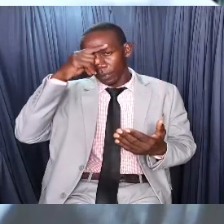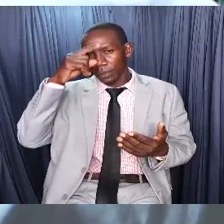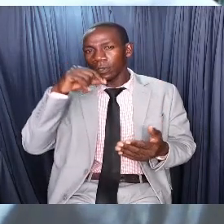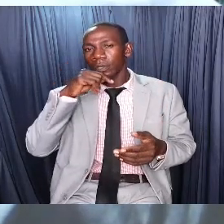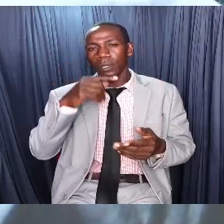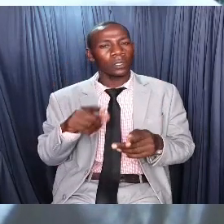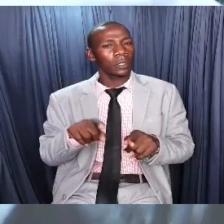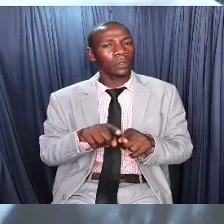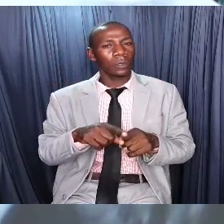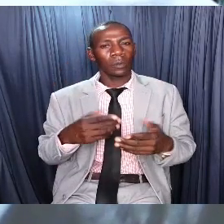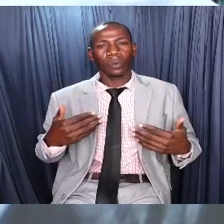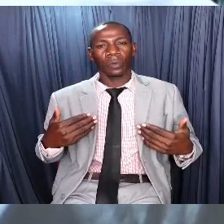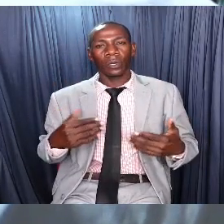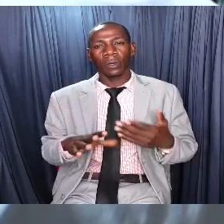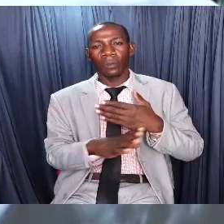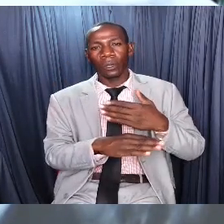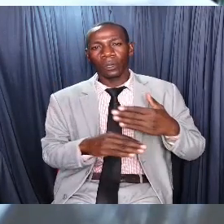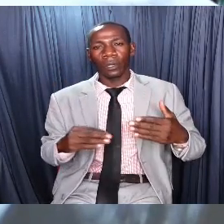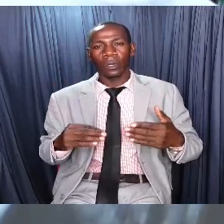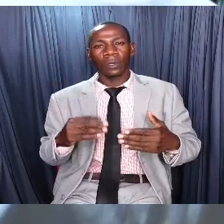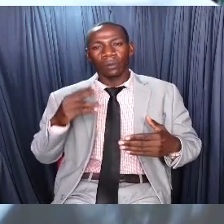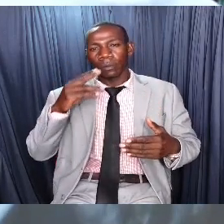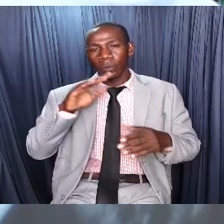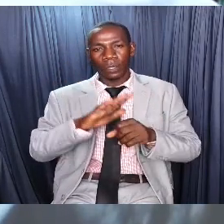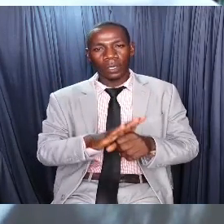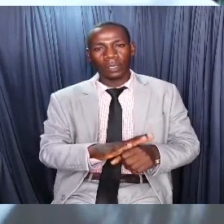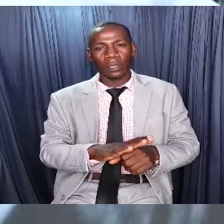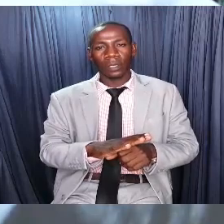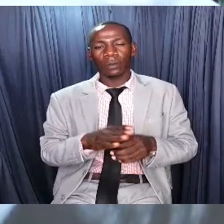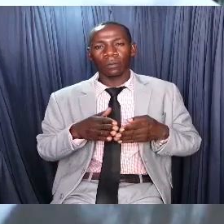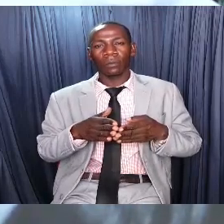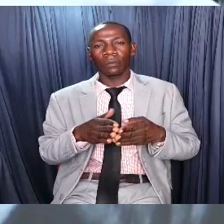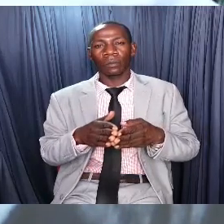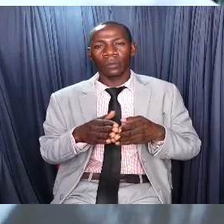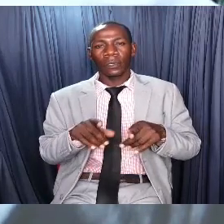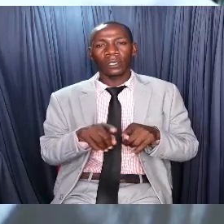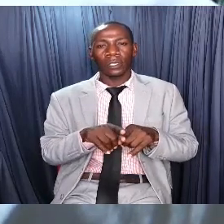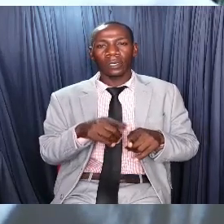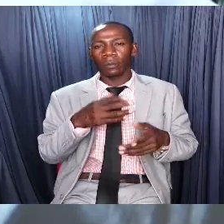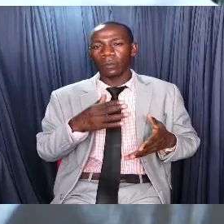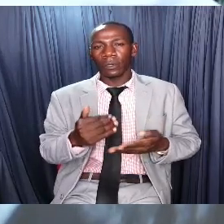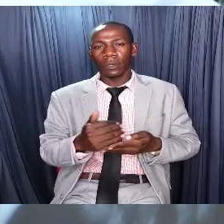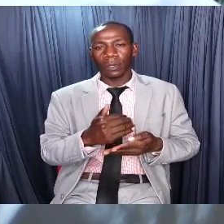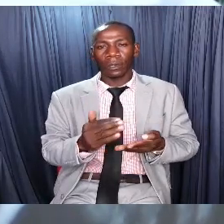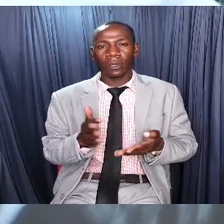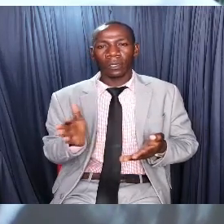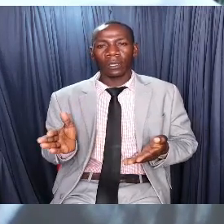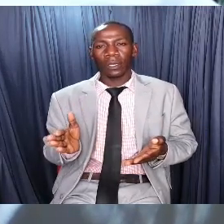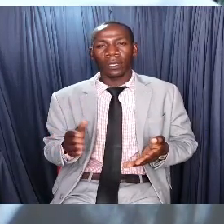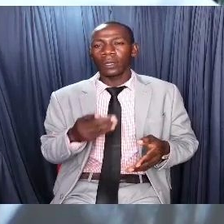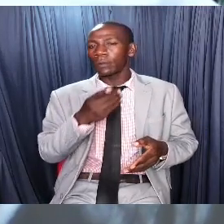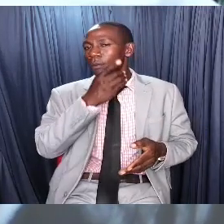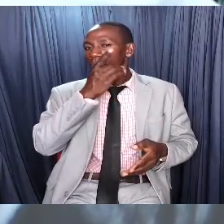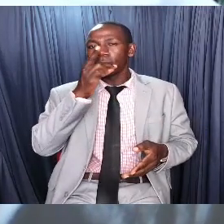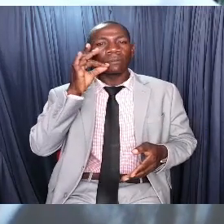kama watu wengine. Wanyang'anyi, wadhalimu, wazinzi wala kama huyu mtoza ushuru. Mimi